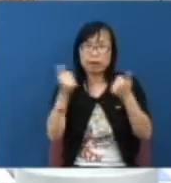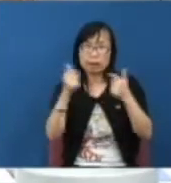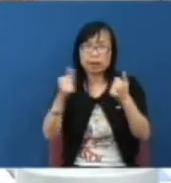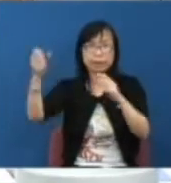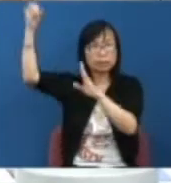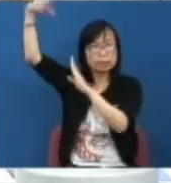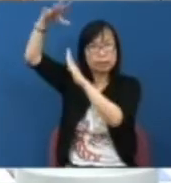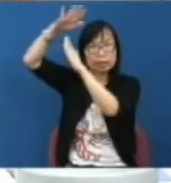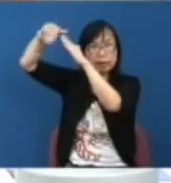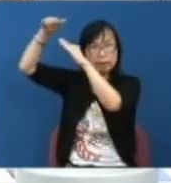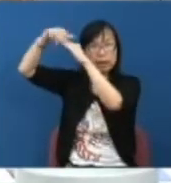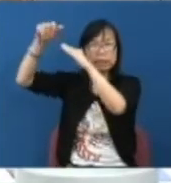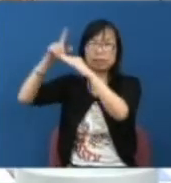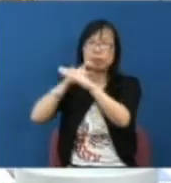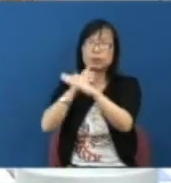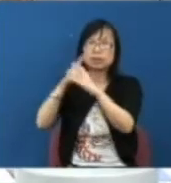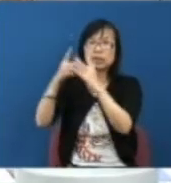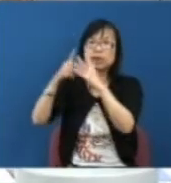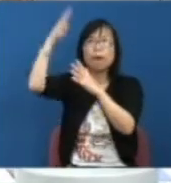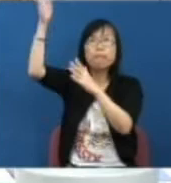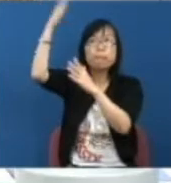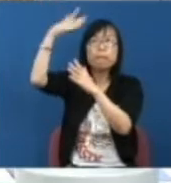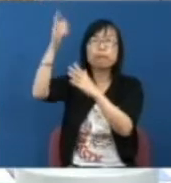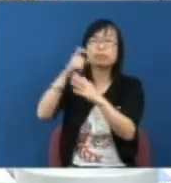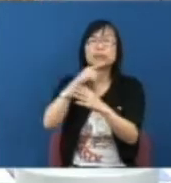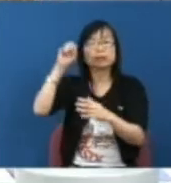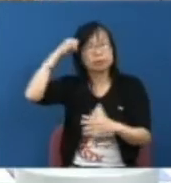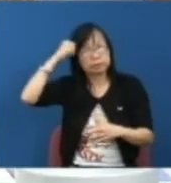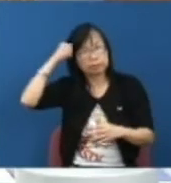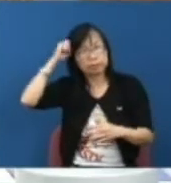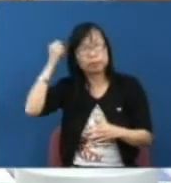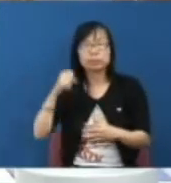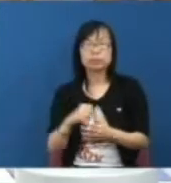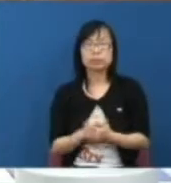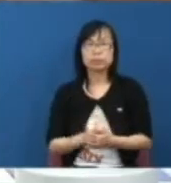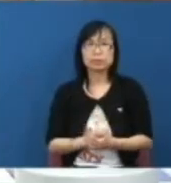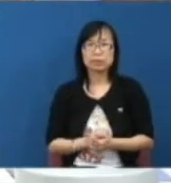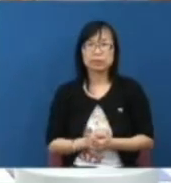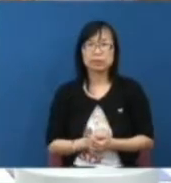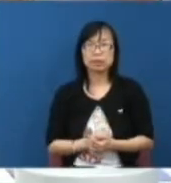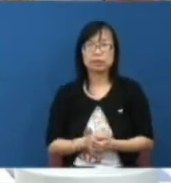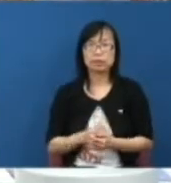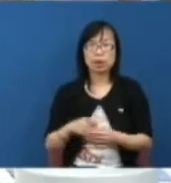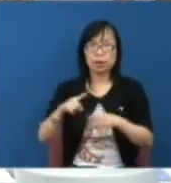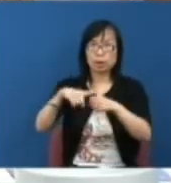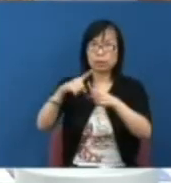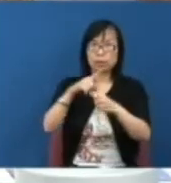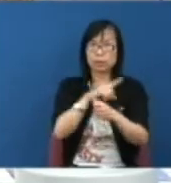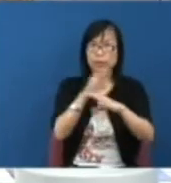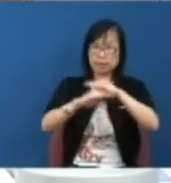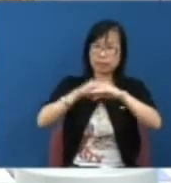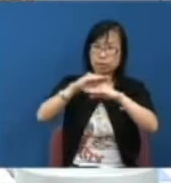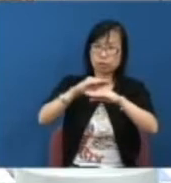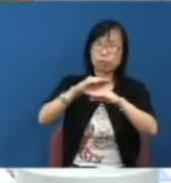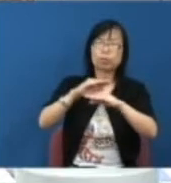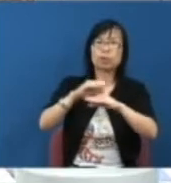棚，又去做到通風啊各樣嘢？呢度我哋都覺得值得深思同研究啦。好啦，去到本身建築部分啦，